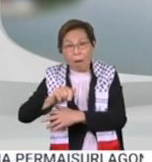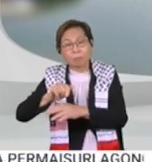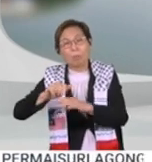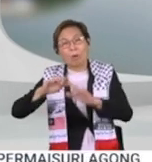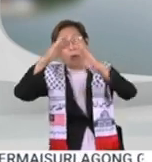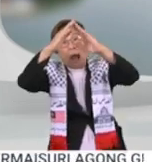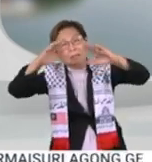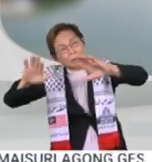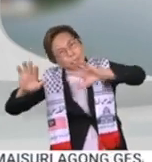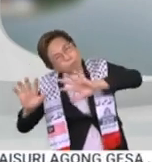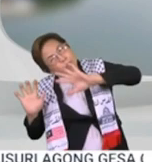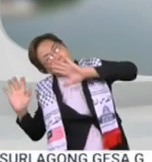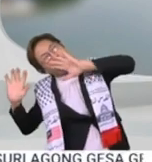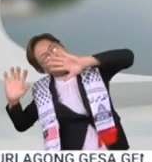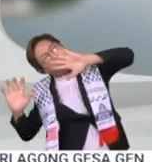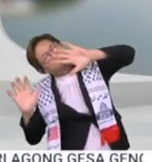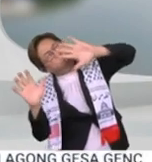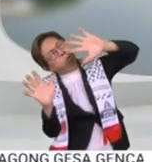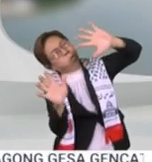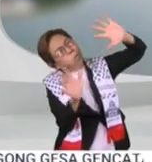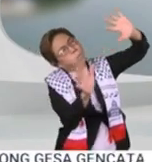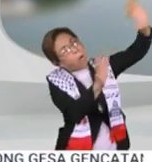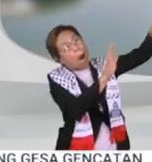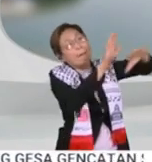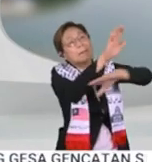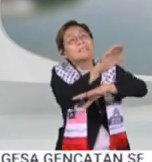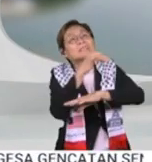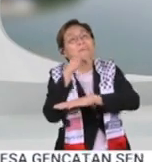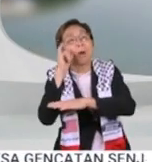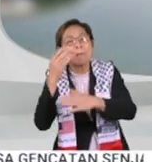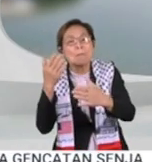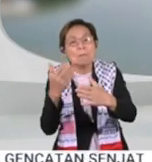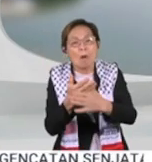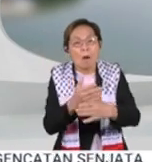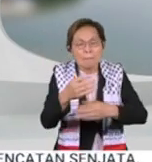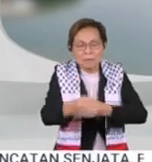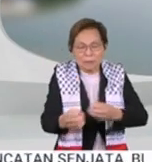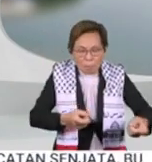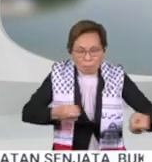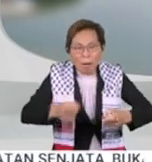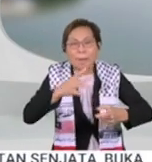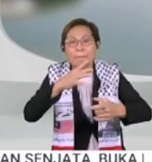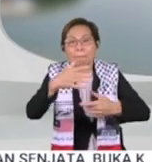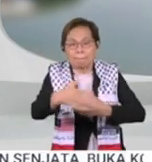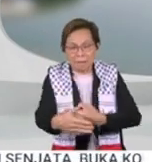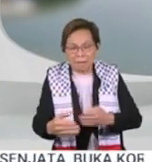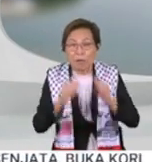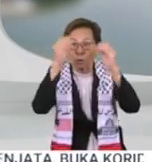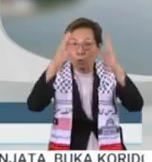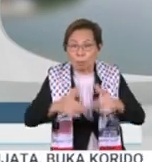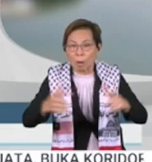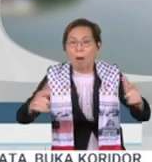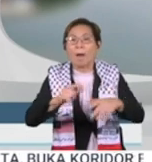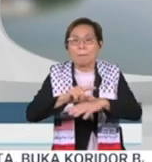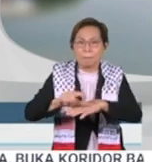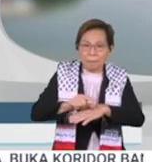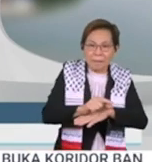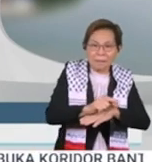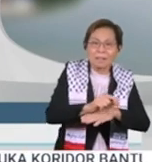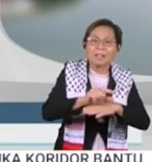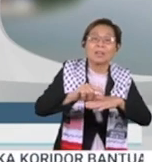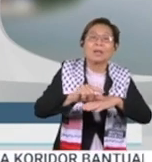kencang kira-kira pukul 4 petang semalam. Kejadian menjejaskan pejabat pentadbiran, bilik guru besar, bilik akses,